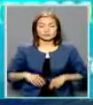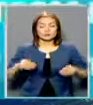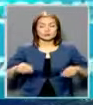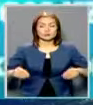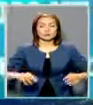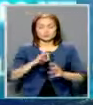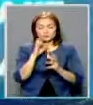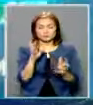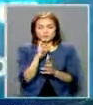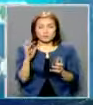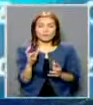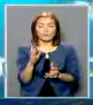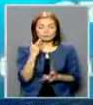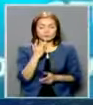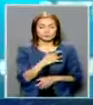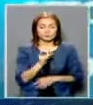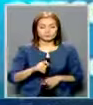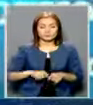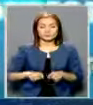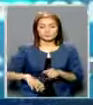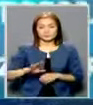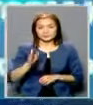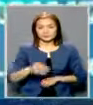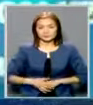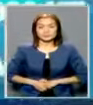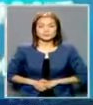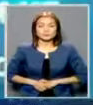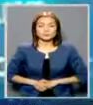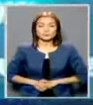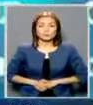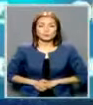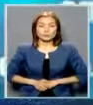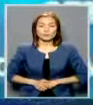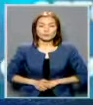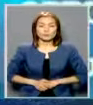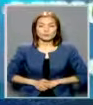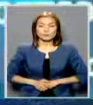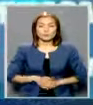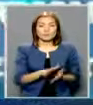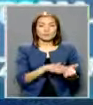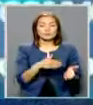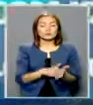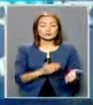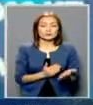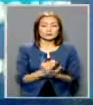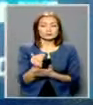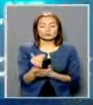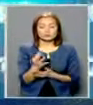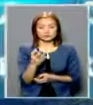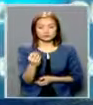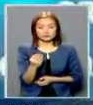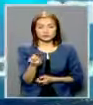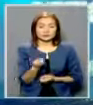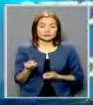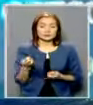егісті сақтауға қатан тәсілдеме көзделгенін атап өткім келеді. Мысалы, майлы дақылдар жоғары рентабелді және